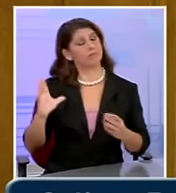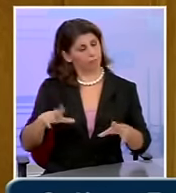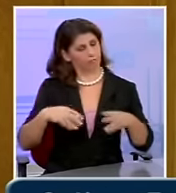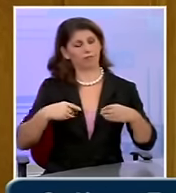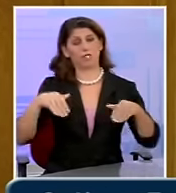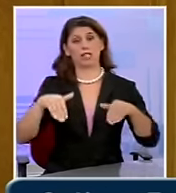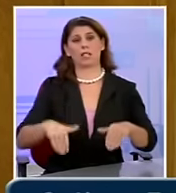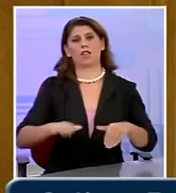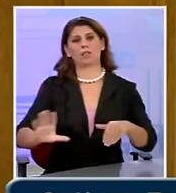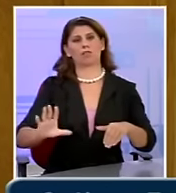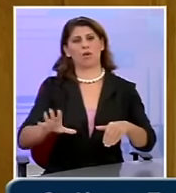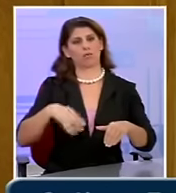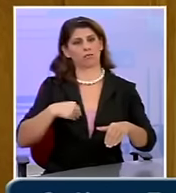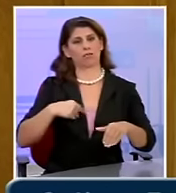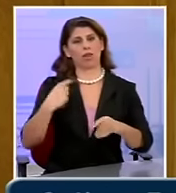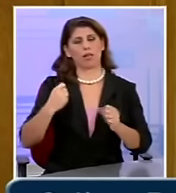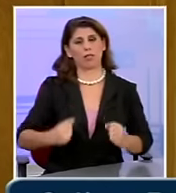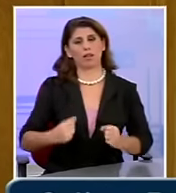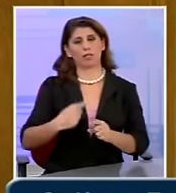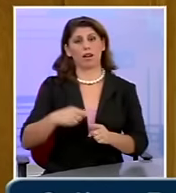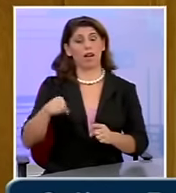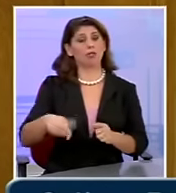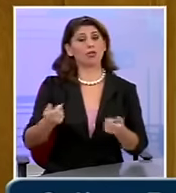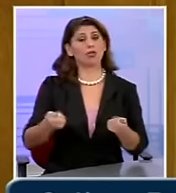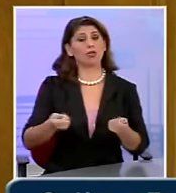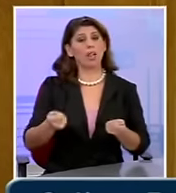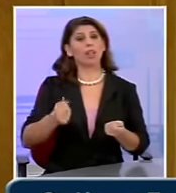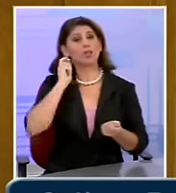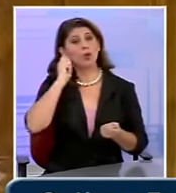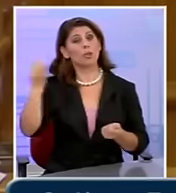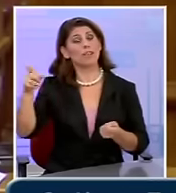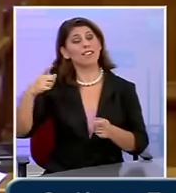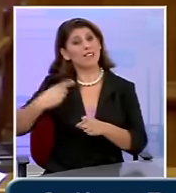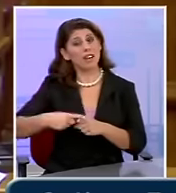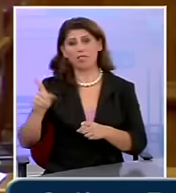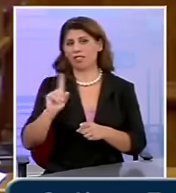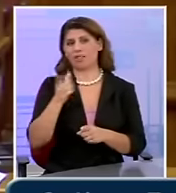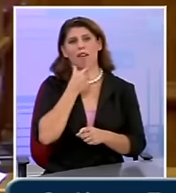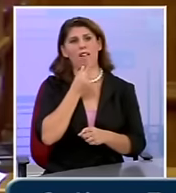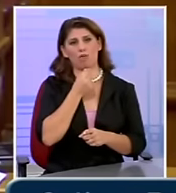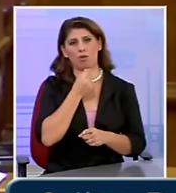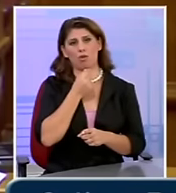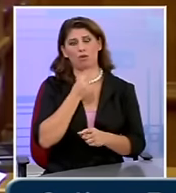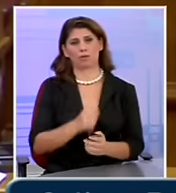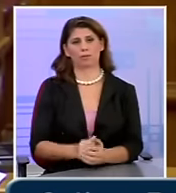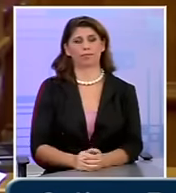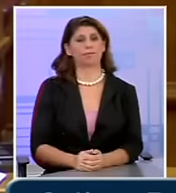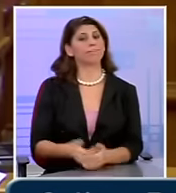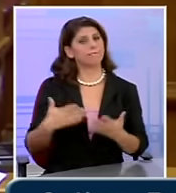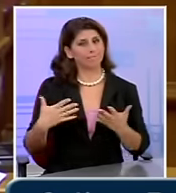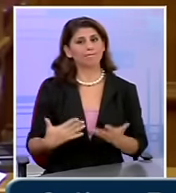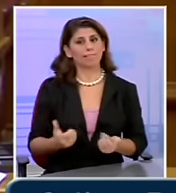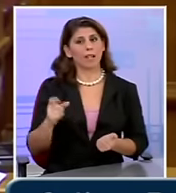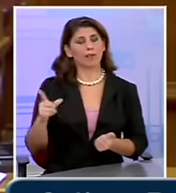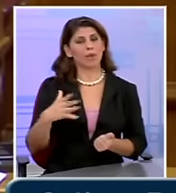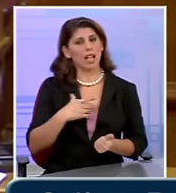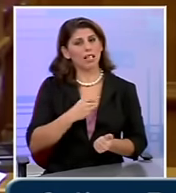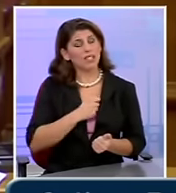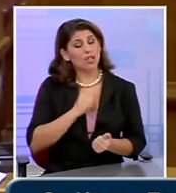θέση της Ελλάδας. Και αυτό το έκανε εξ ονόματος της χώρας του και δεν είναι εύκολο να υπάρξει ένα